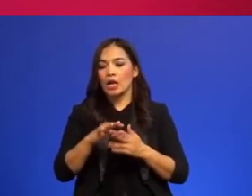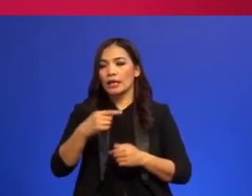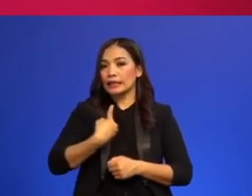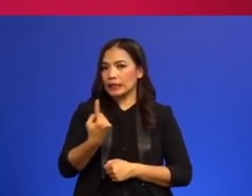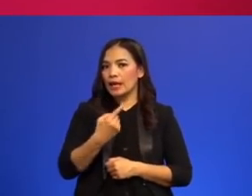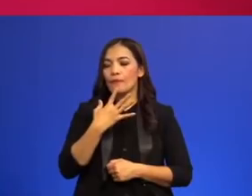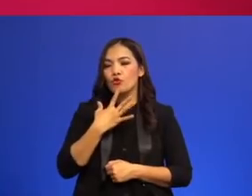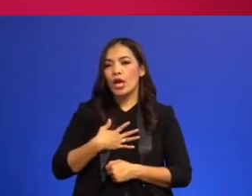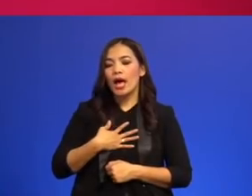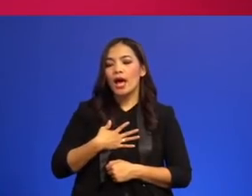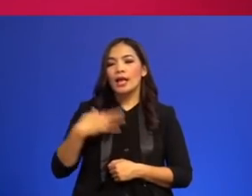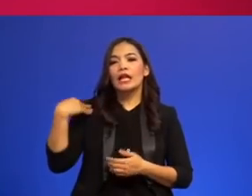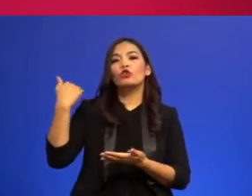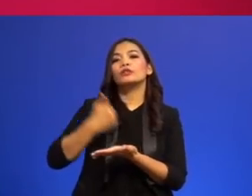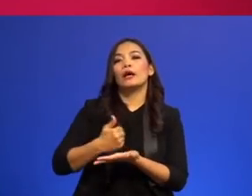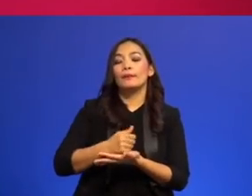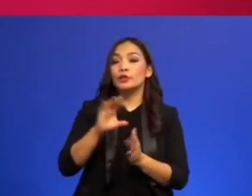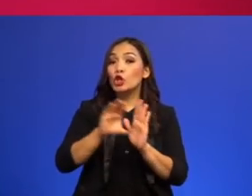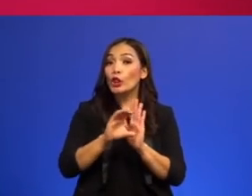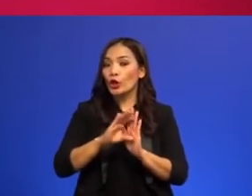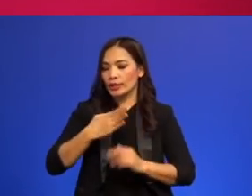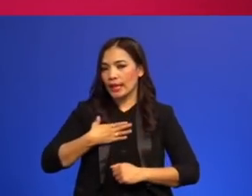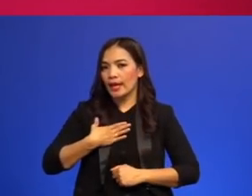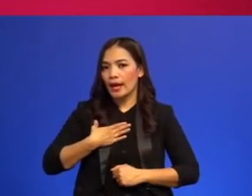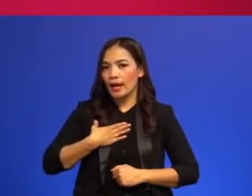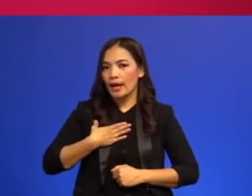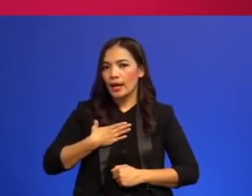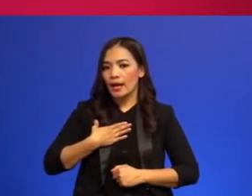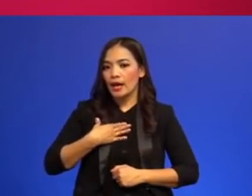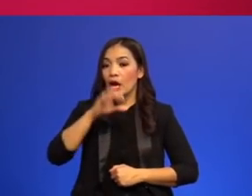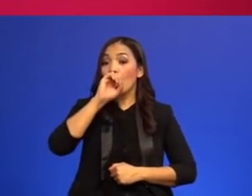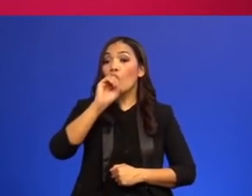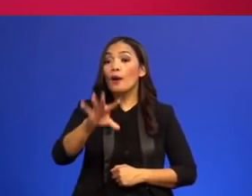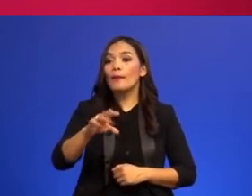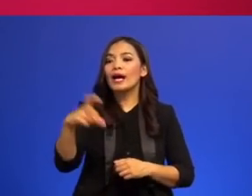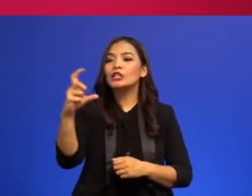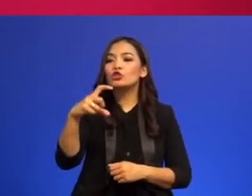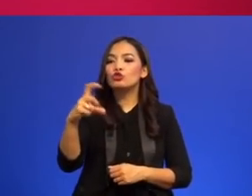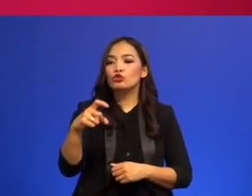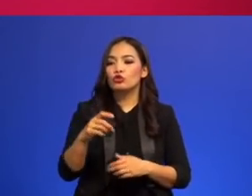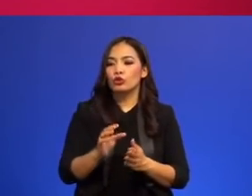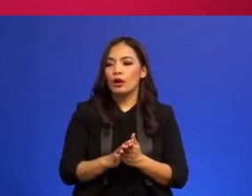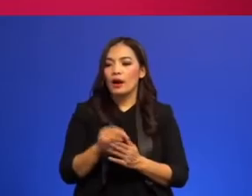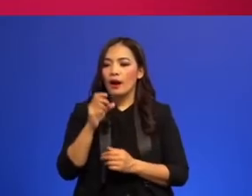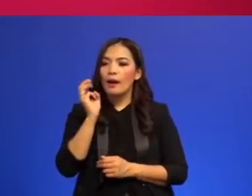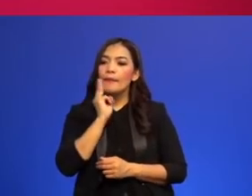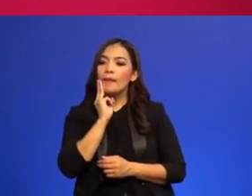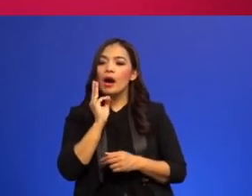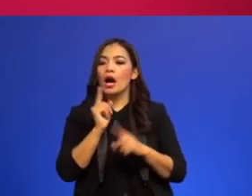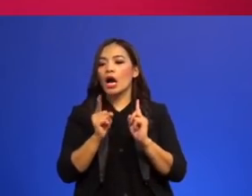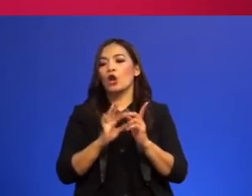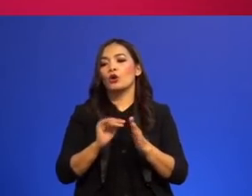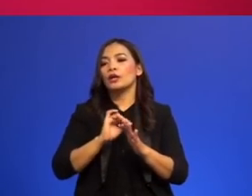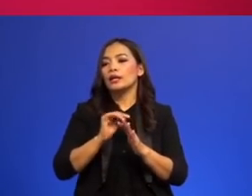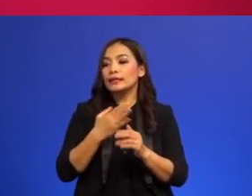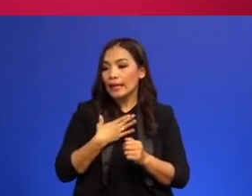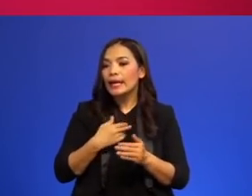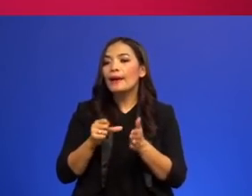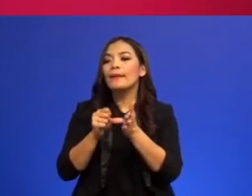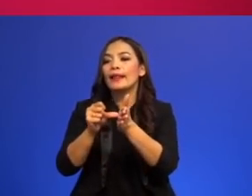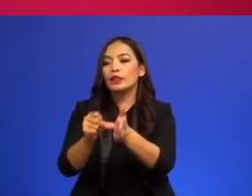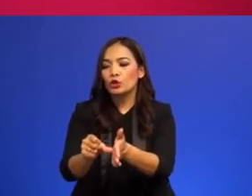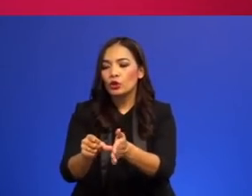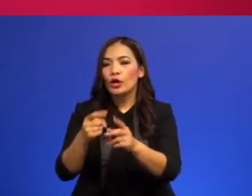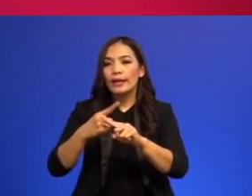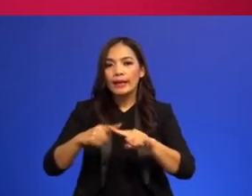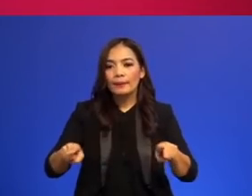anggaplah orang itu saya ya. Saya. Kita harus berkata kepada jujur, pap, mam, hidup papa mama saya bantu.